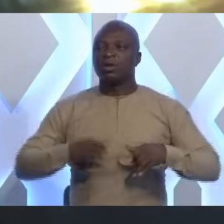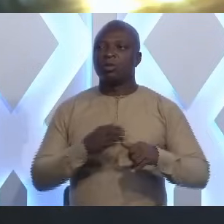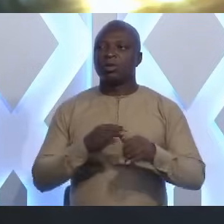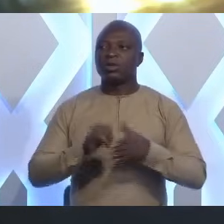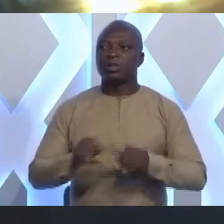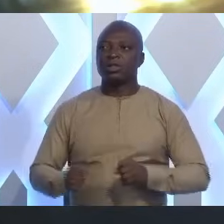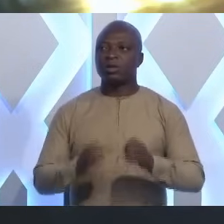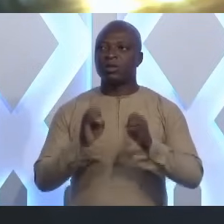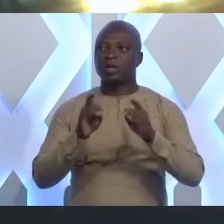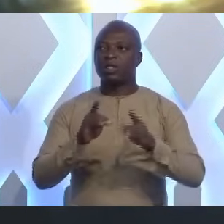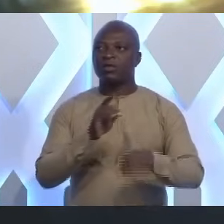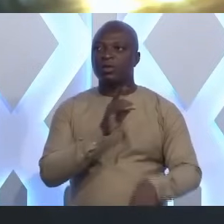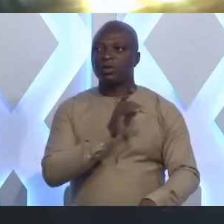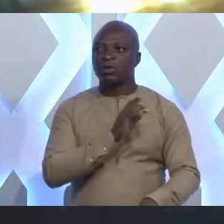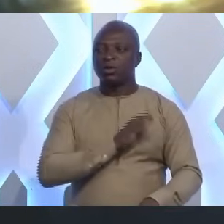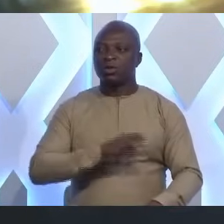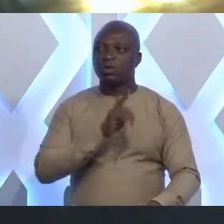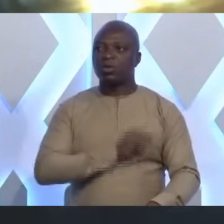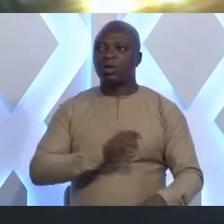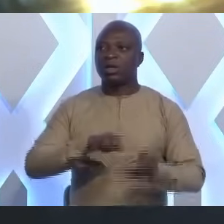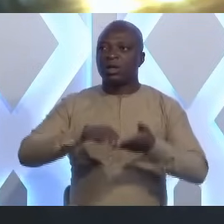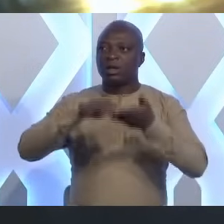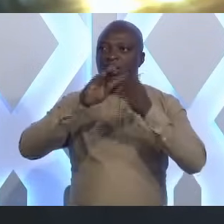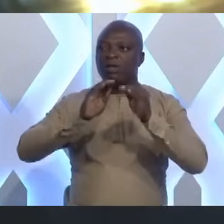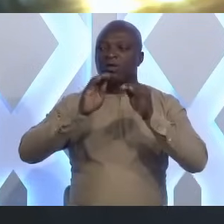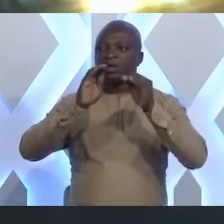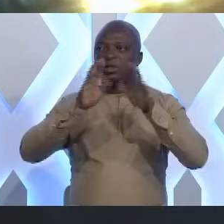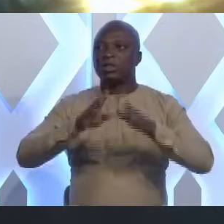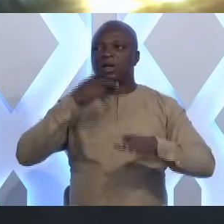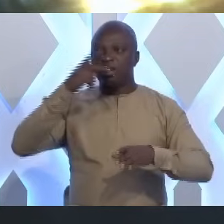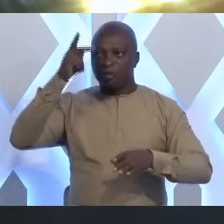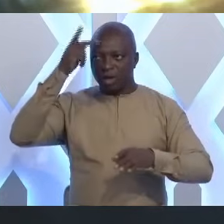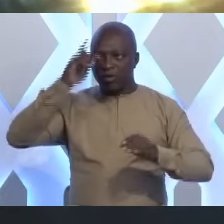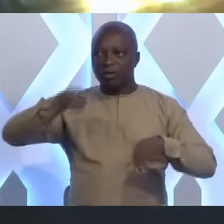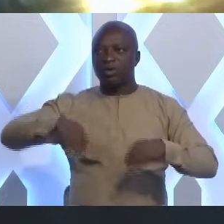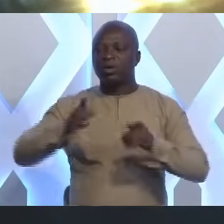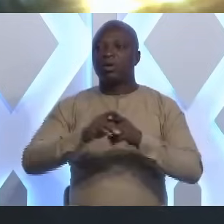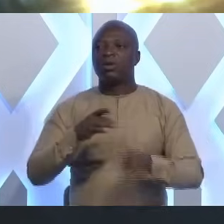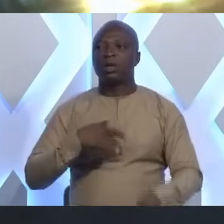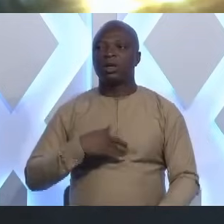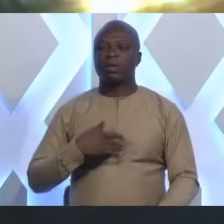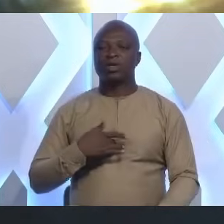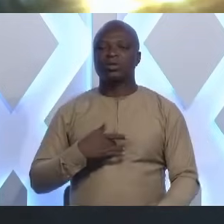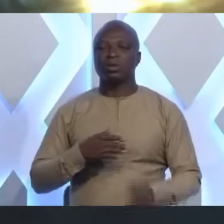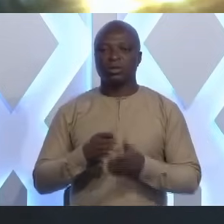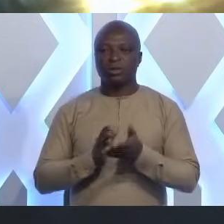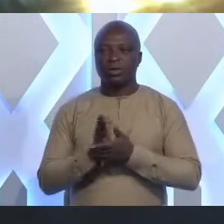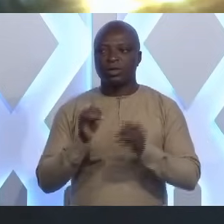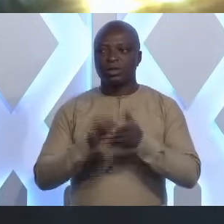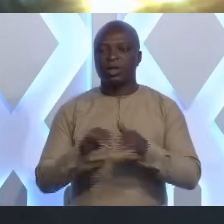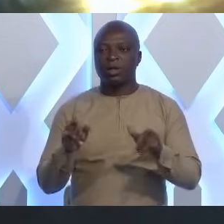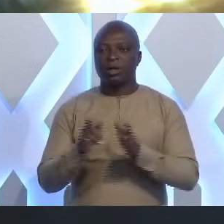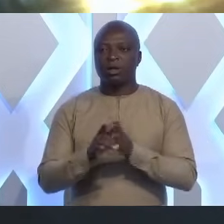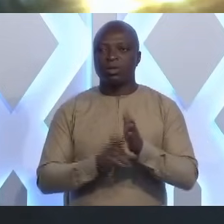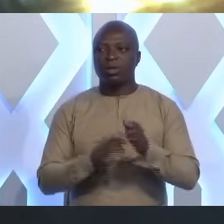système éducatif togolais. Élèves, enseignants et parents nous livrent leurs impressions par rapport à cette mesure dans